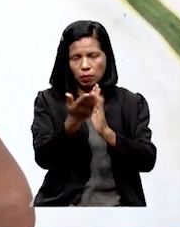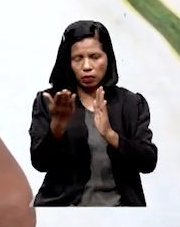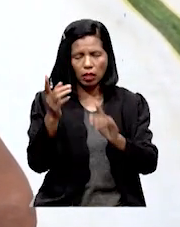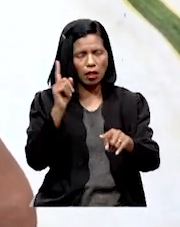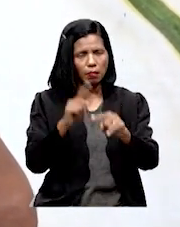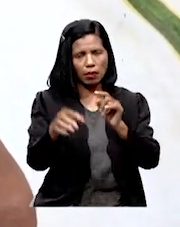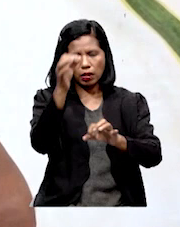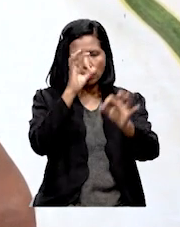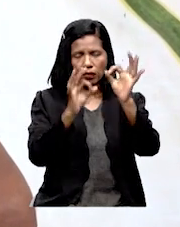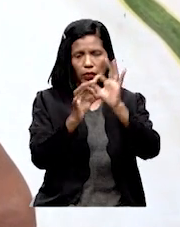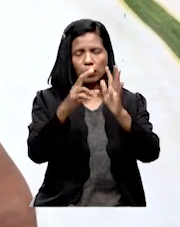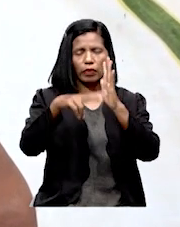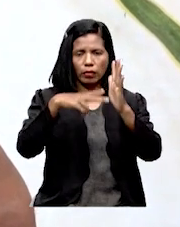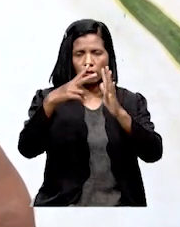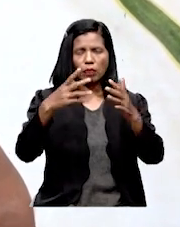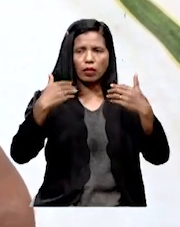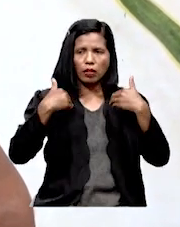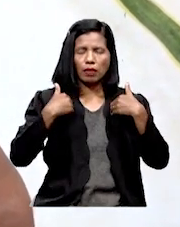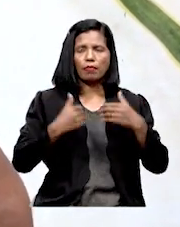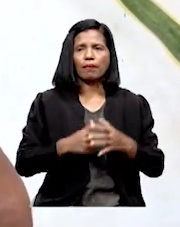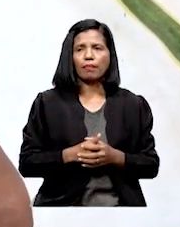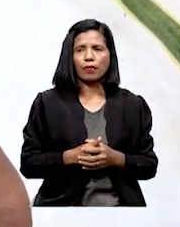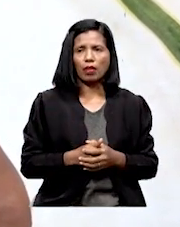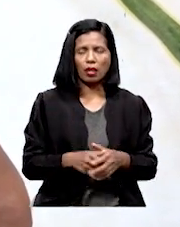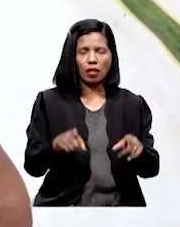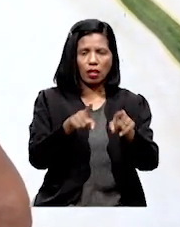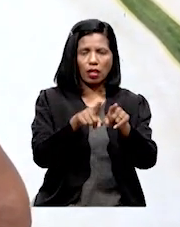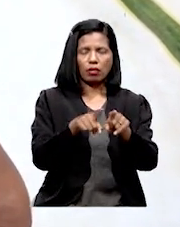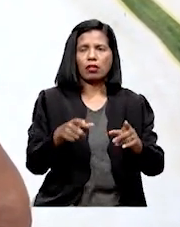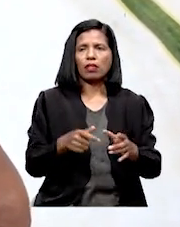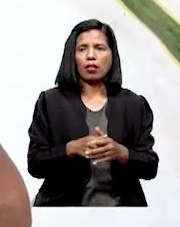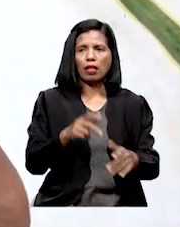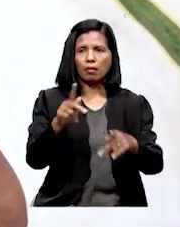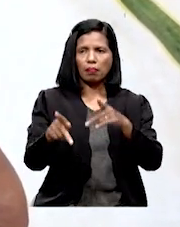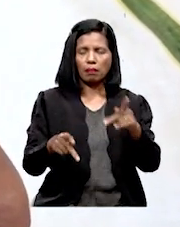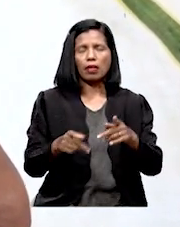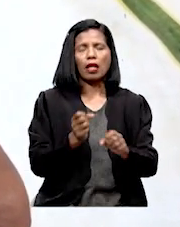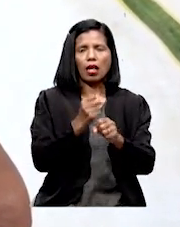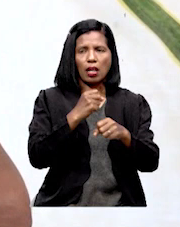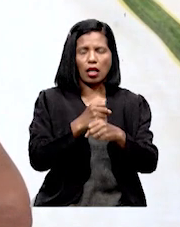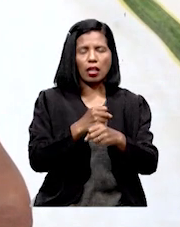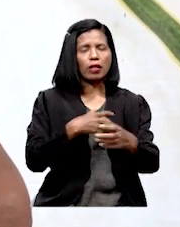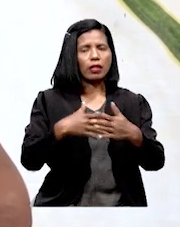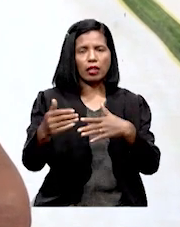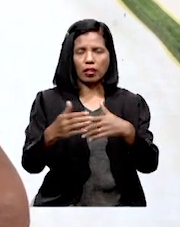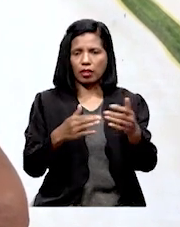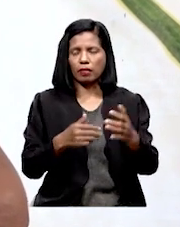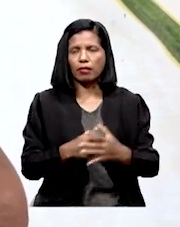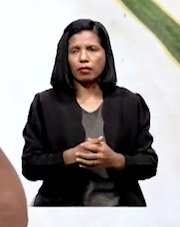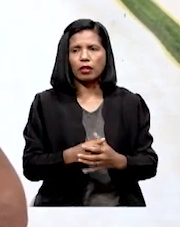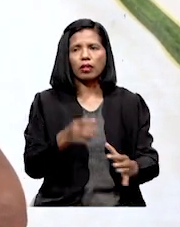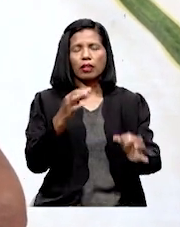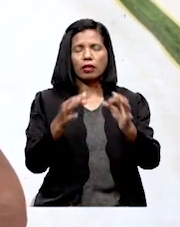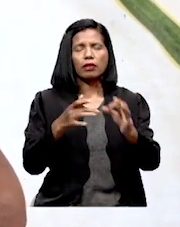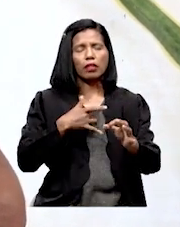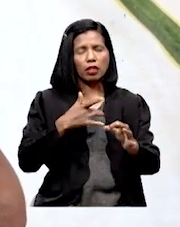filmazen ebe a clau. Agora a tecnologia moderna nene, eba bele ele dua tunsai nega se balu sinti la